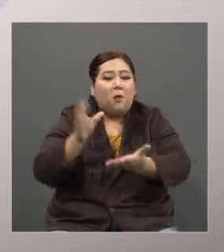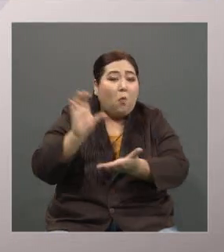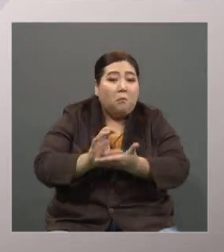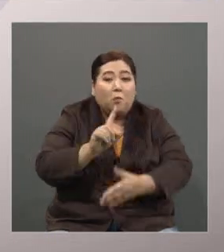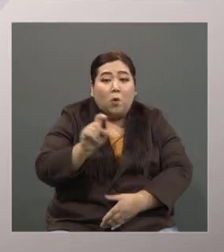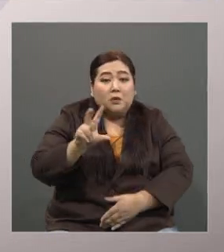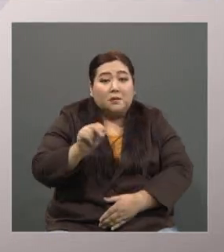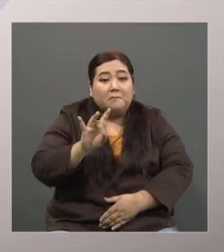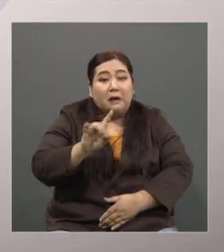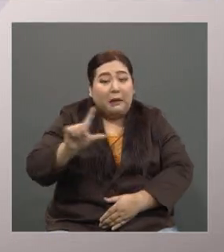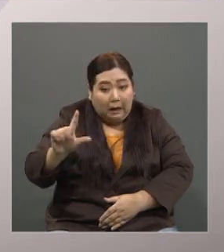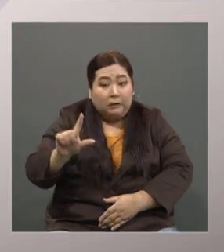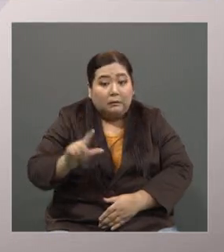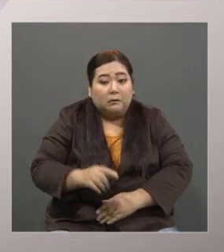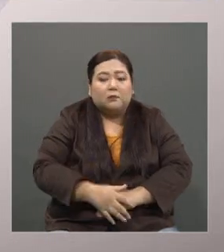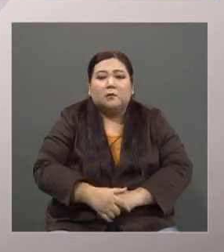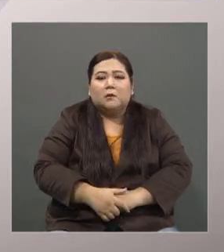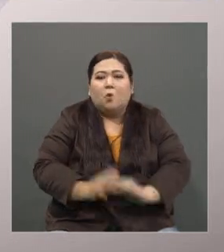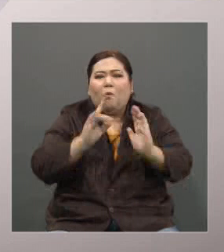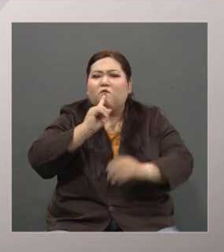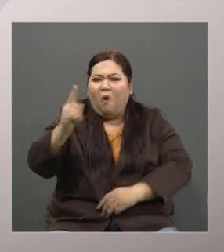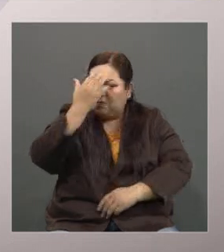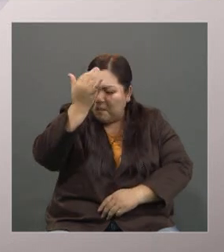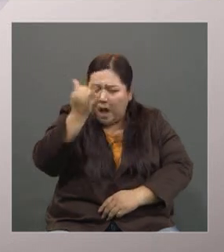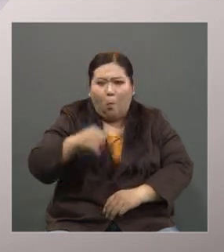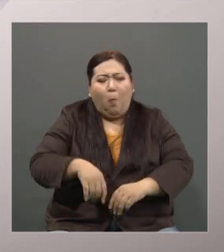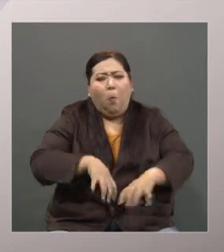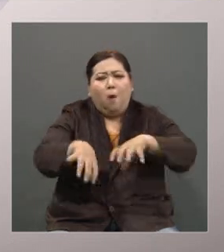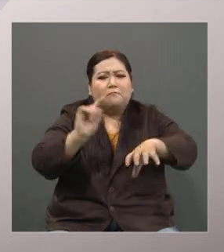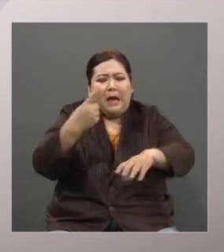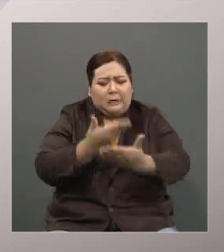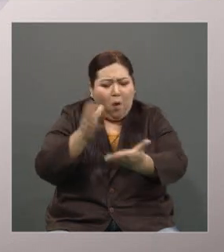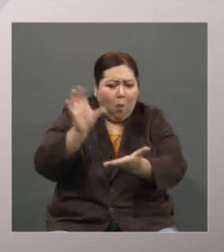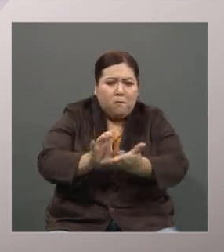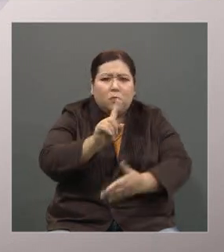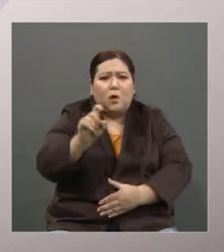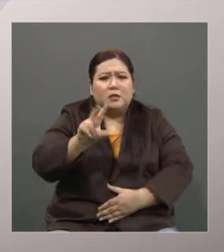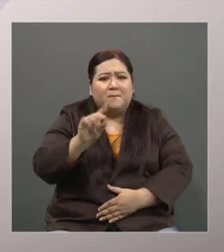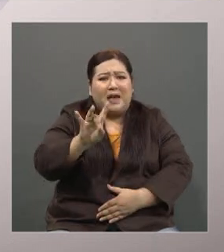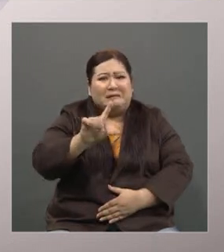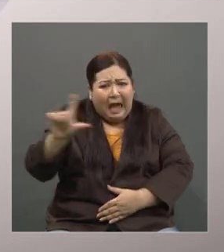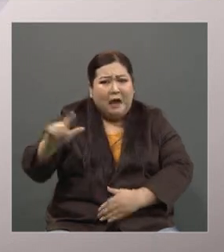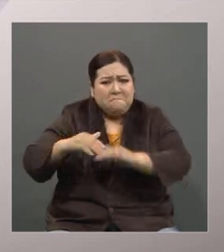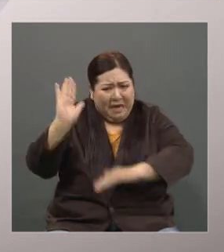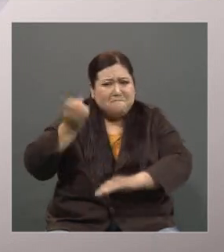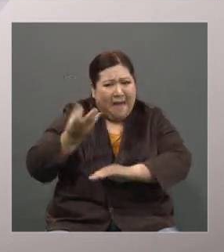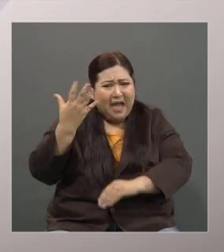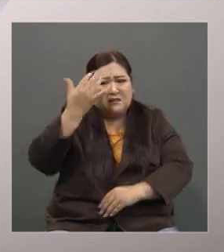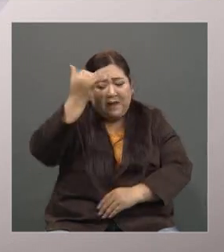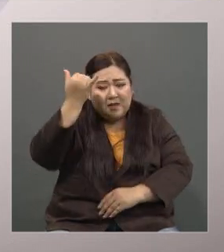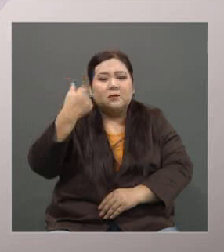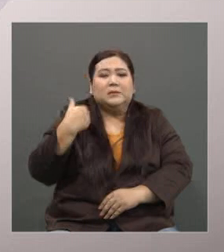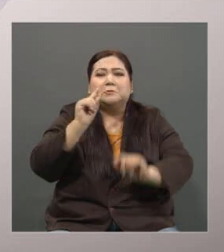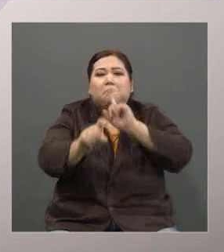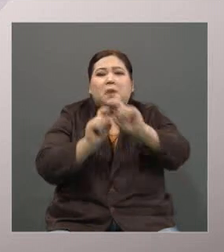138 ล้านบาด้กันก็มคนไปรองหน akan Ry white138 ล้านบาทสูงเกินไปไหมคื